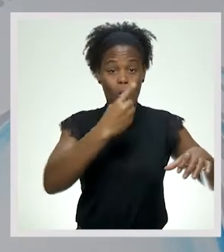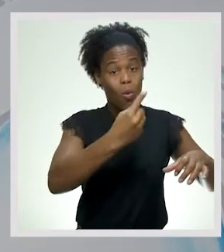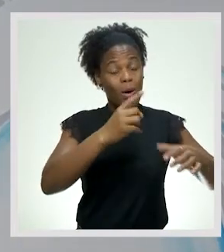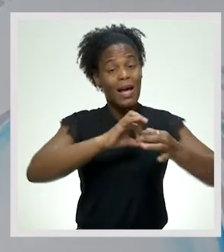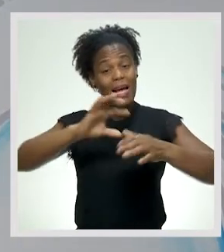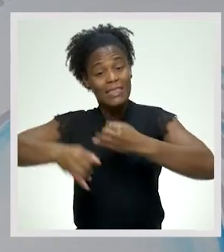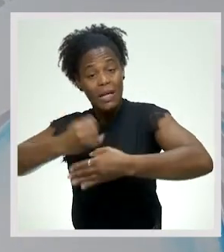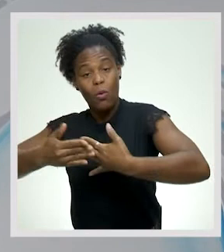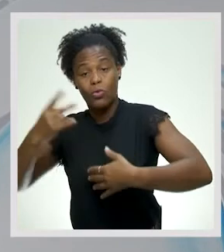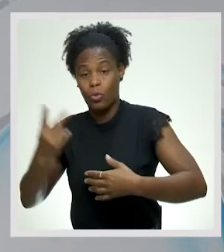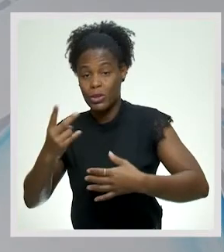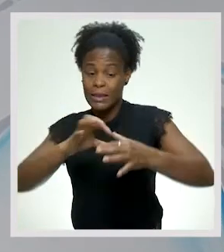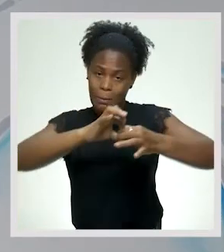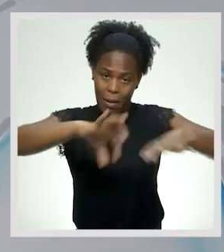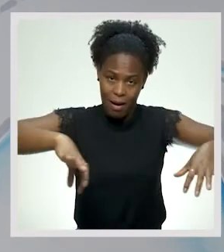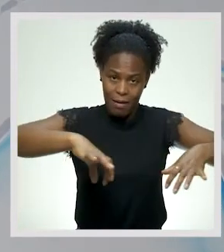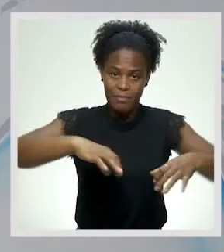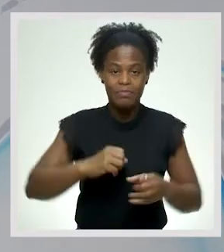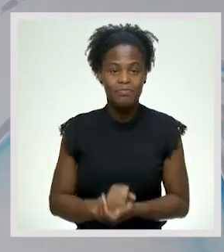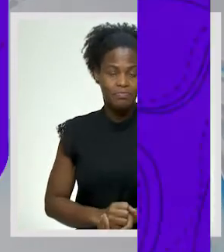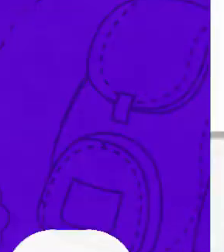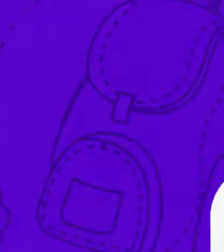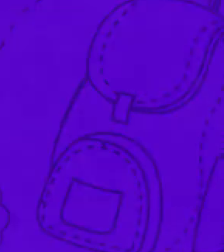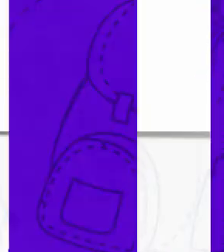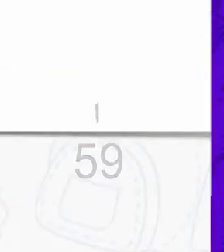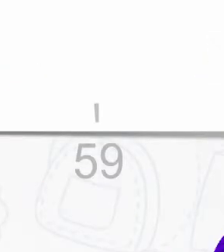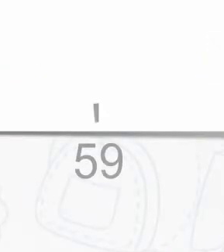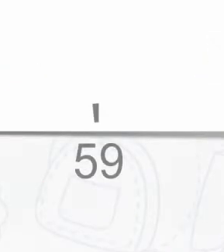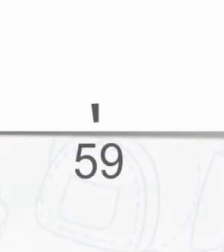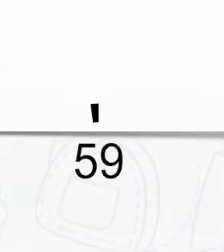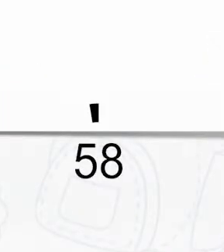action 2, ou alors action antérieure.